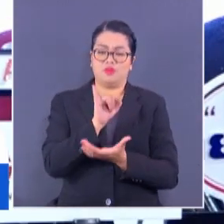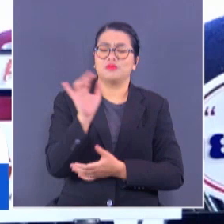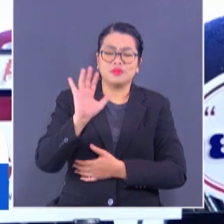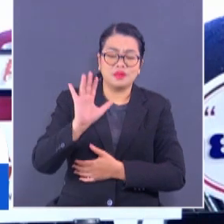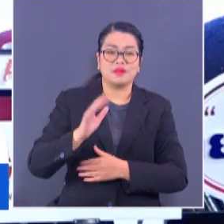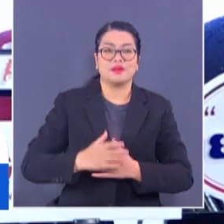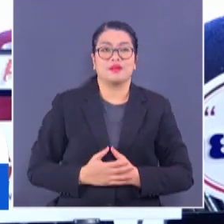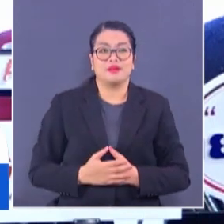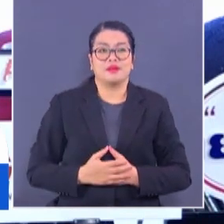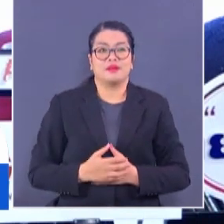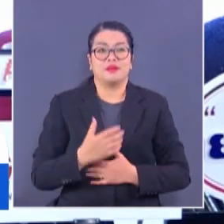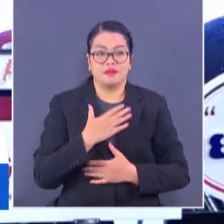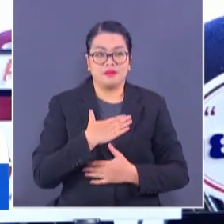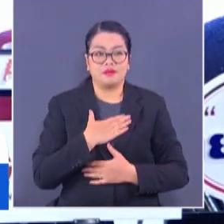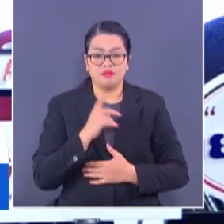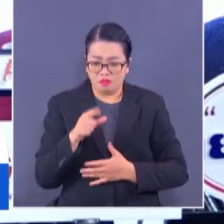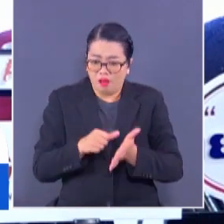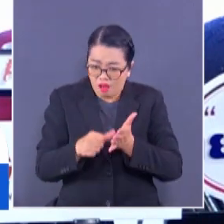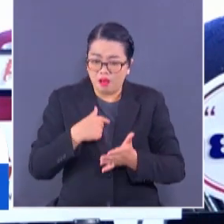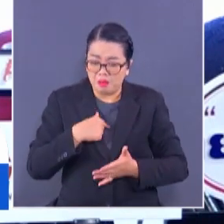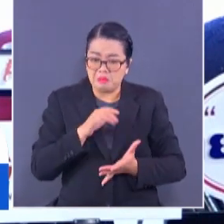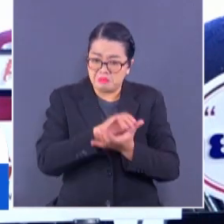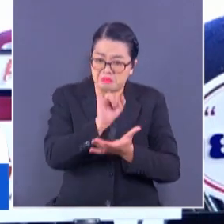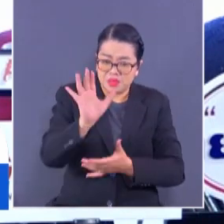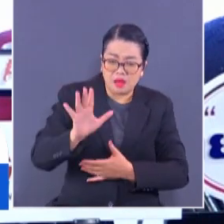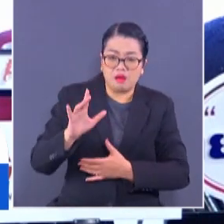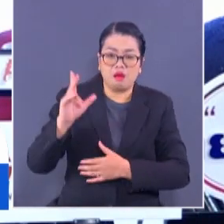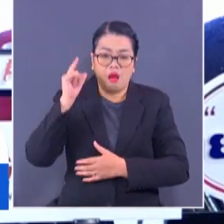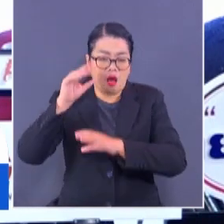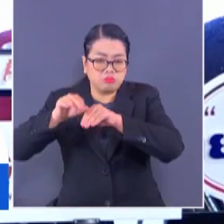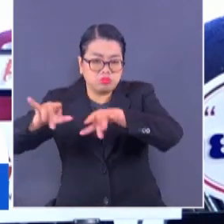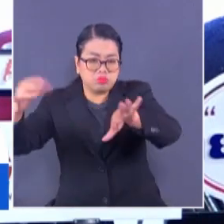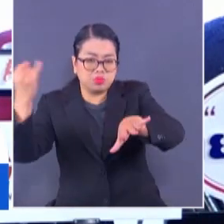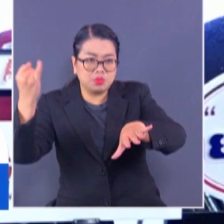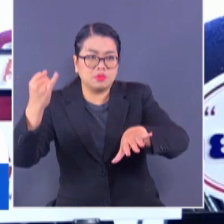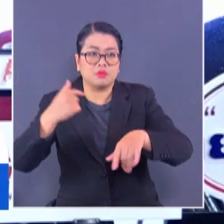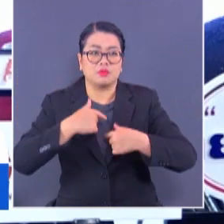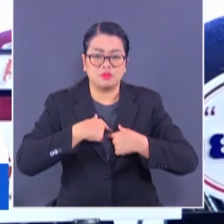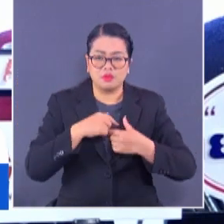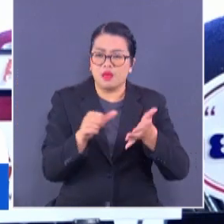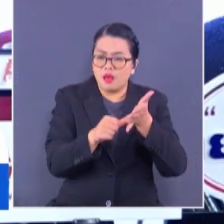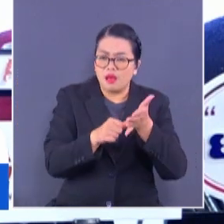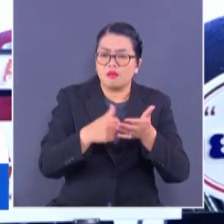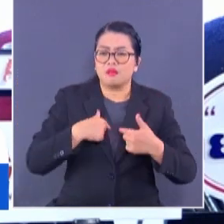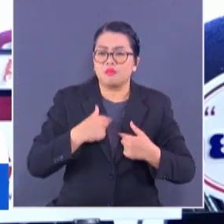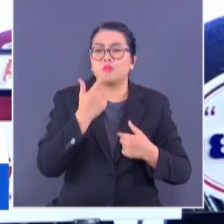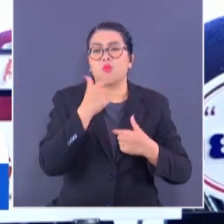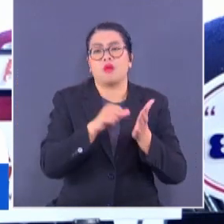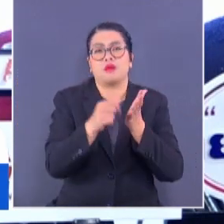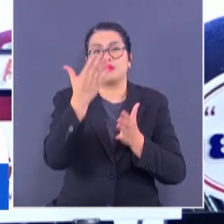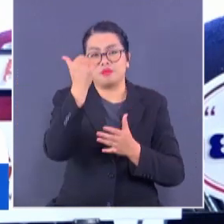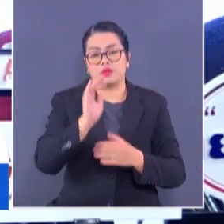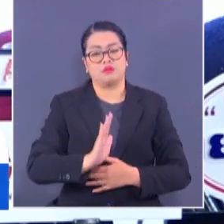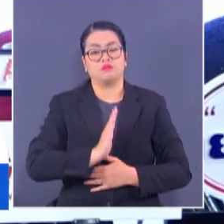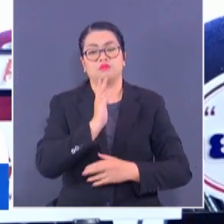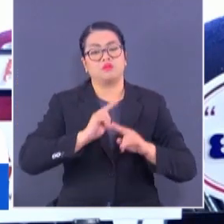เราจะต้องออกมาแก้ข่าวไหมกับแต่พอเรารู้สึกว่าเฮ้ยถ้าเราต้องออกมาแก้ข่าวอะเรารู้สึกว่าเป็นการไม่